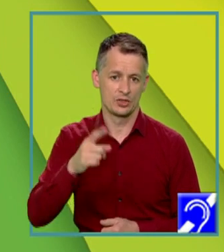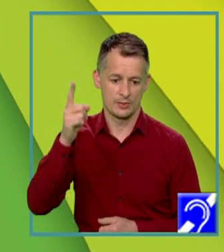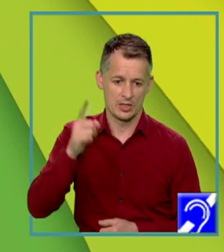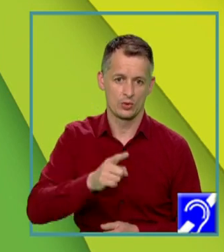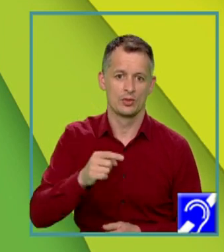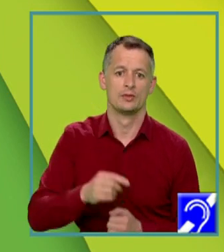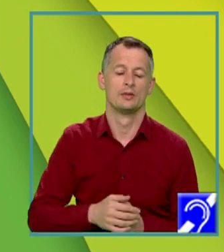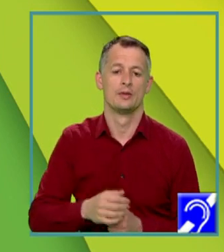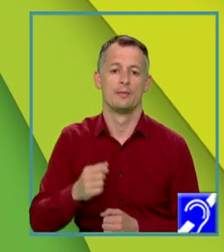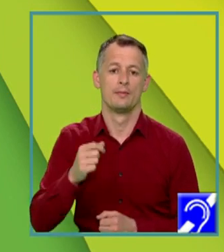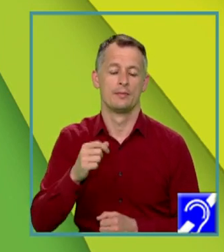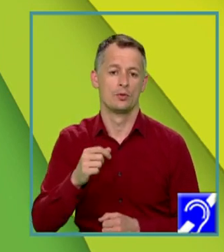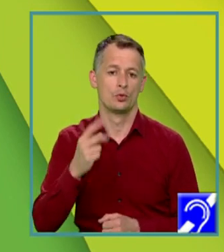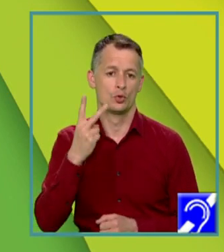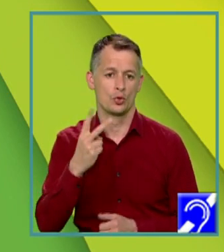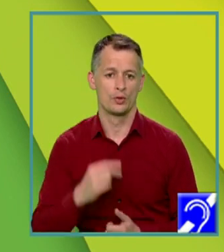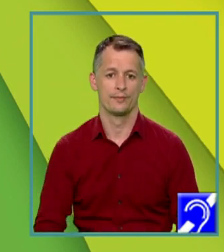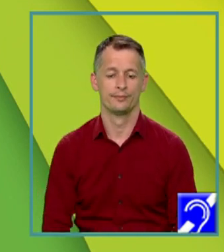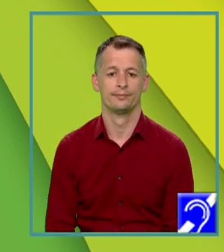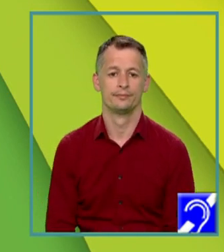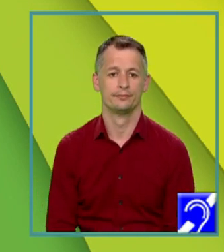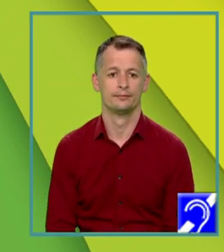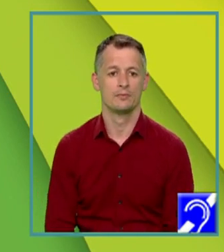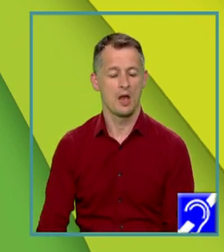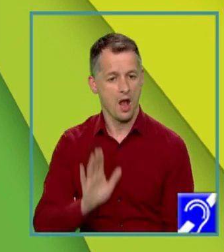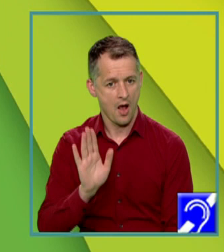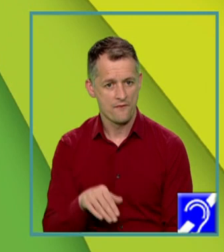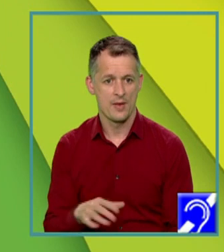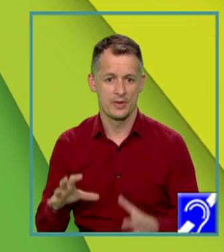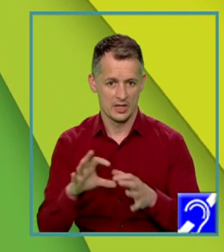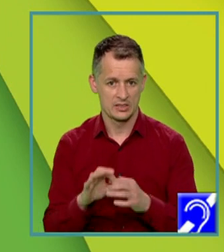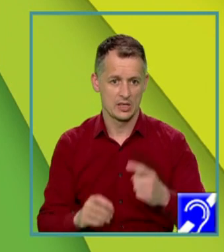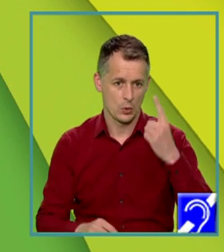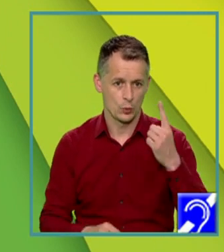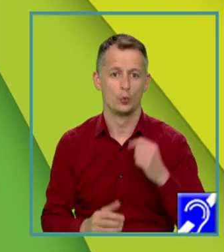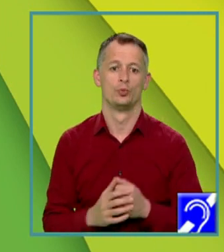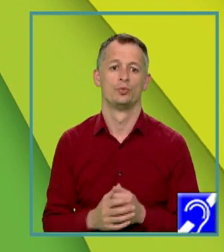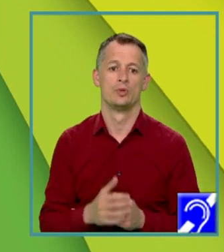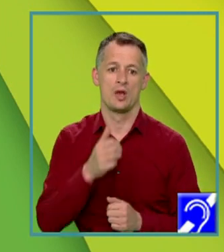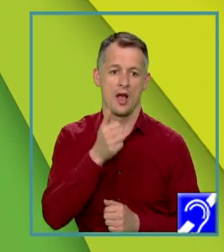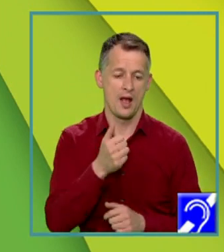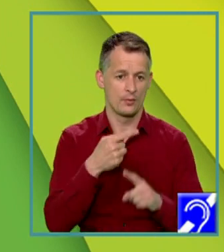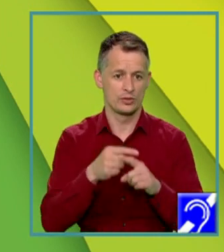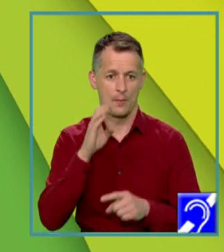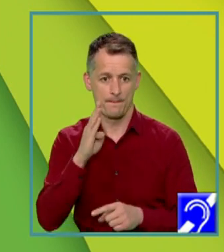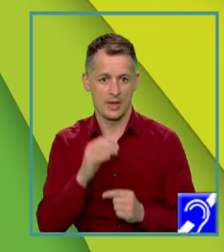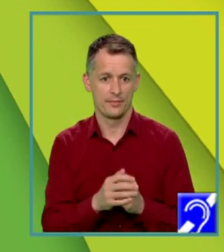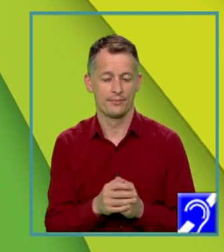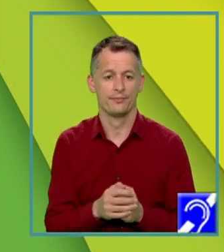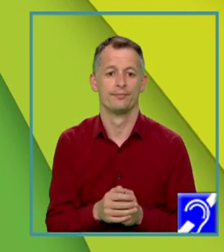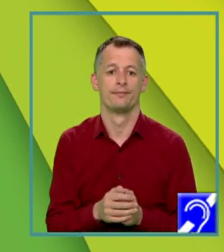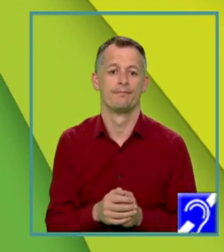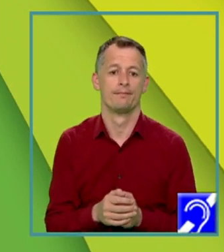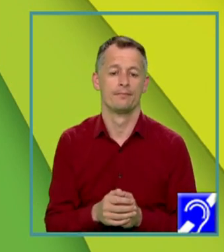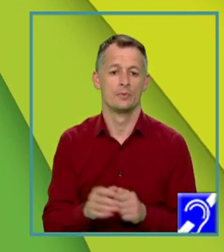diagonala secundară elementele egal cu doi avem relația 1 a înmulțit cu B egal cu